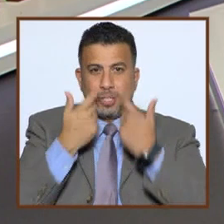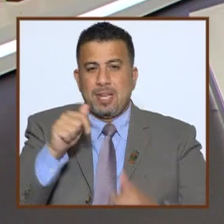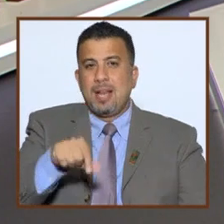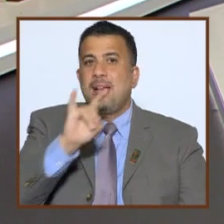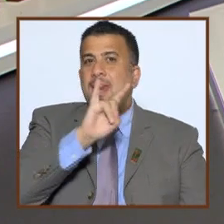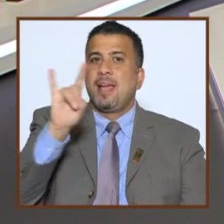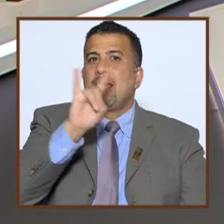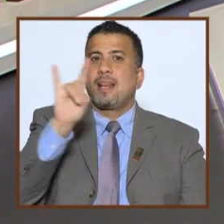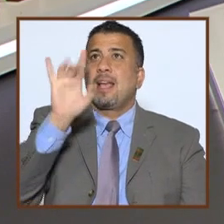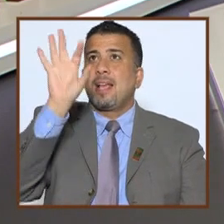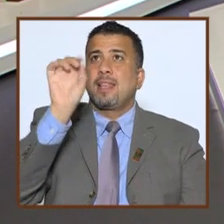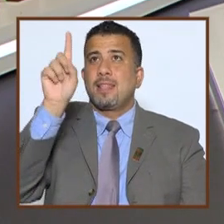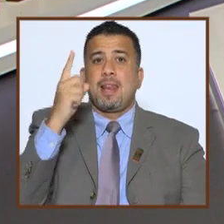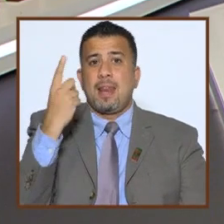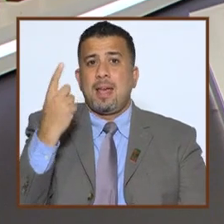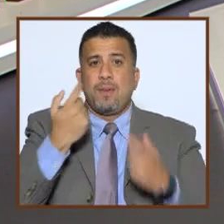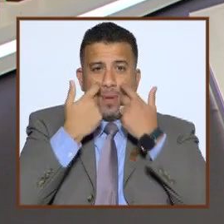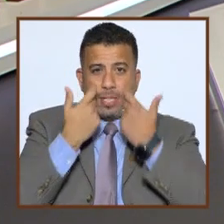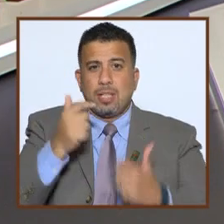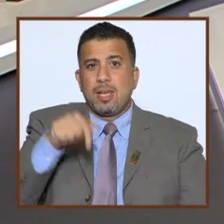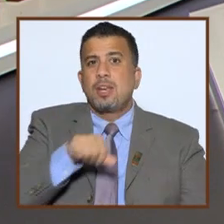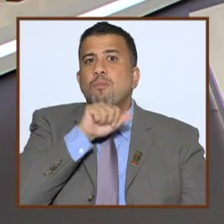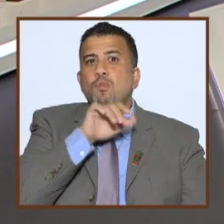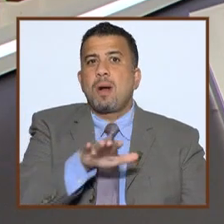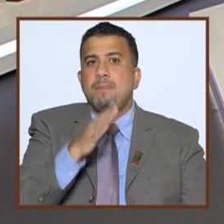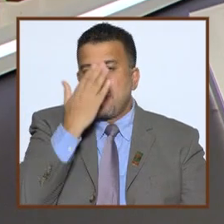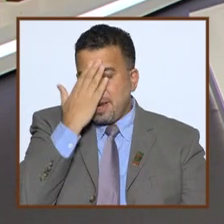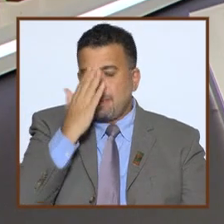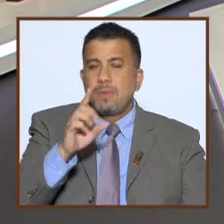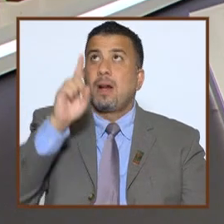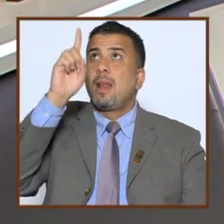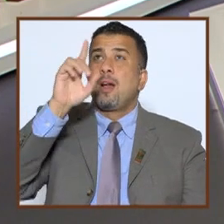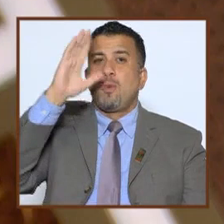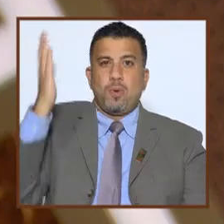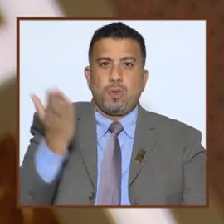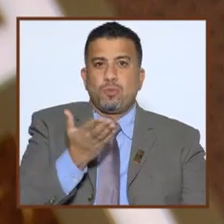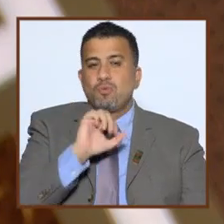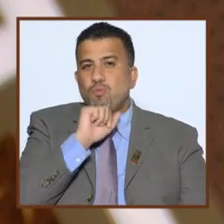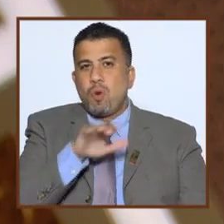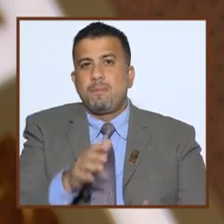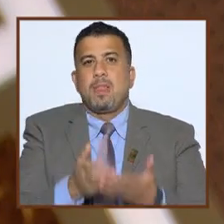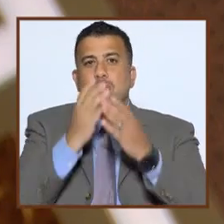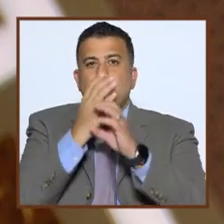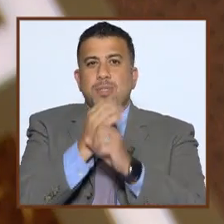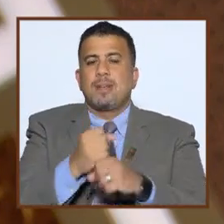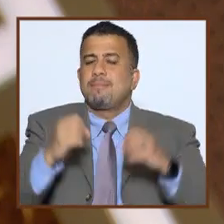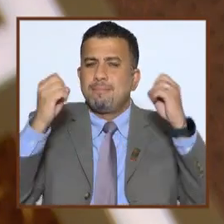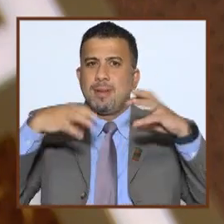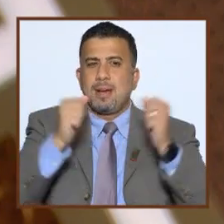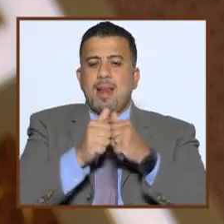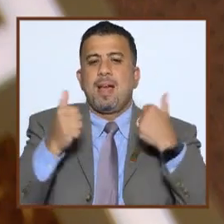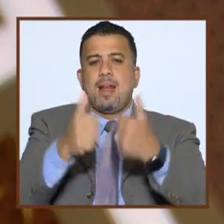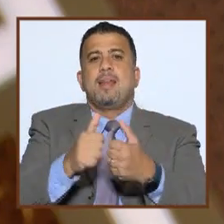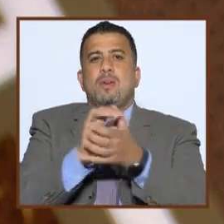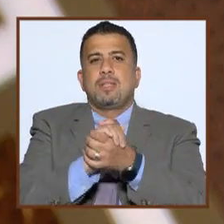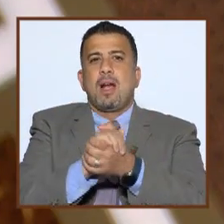وحده لا شريك له ولي الصالحين واشهد ان محمدا عبده ورسوله صلى الله عليه وسلم وبارك عليه